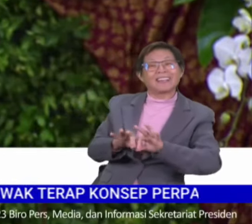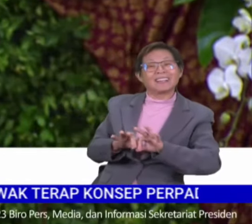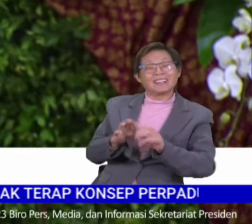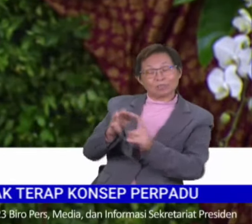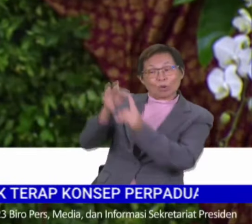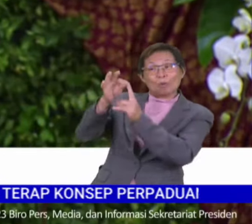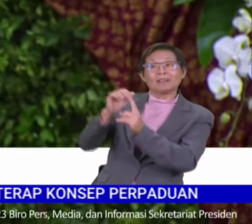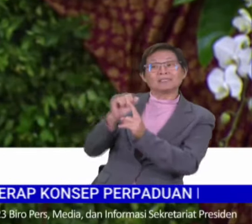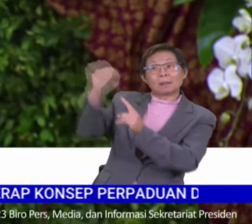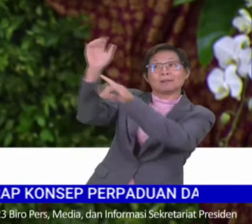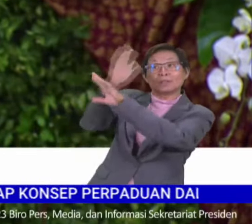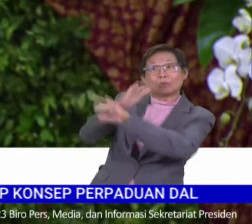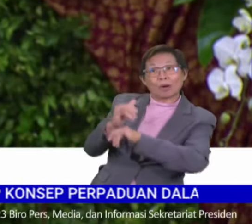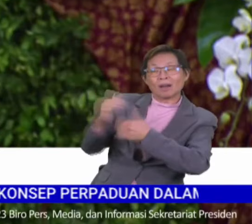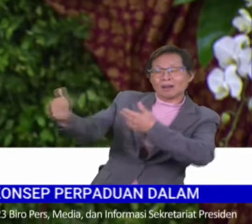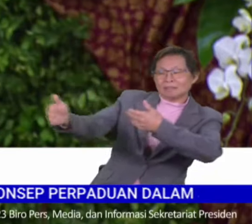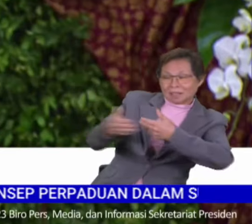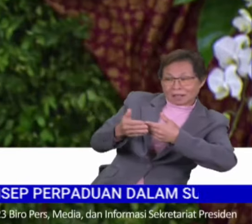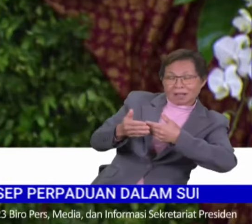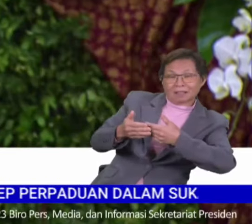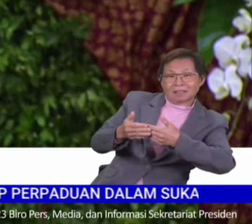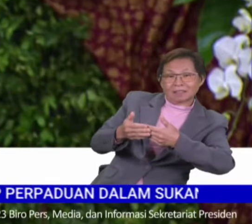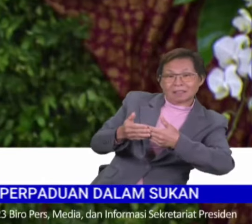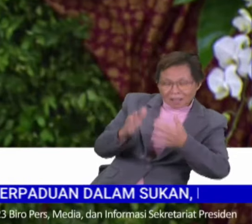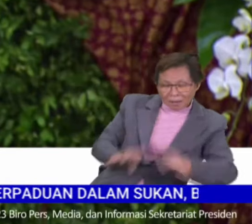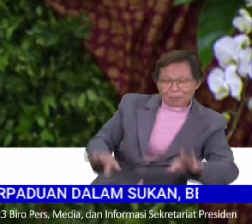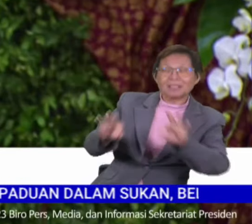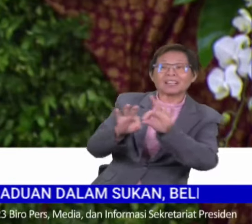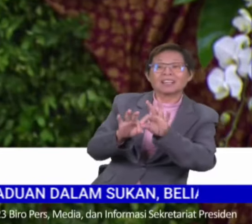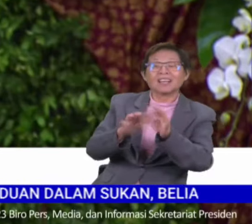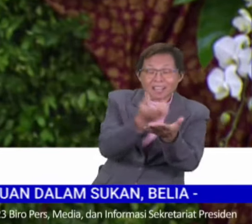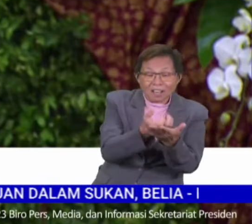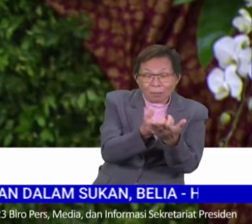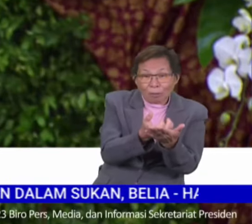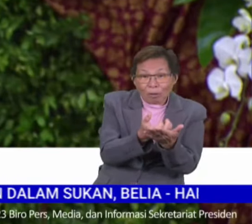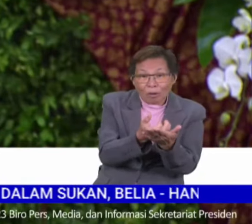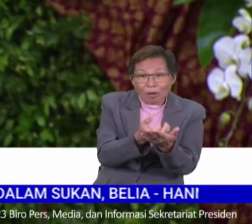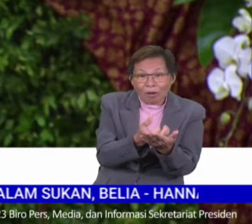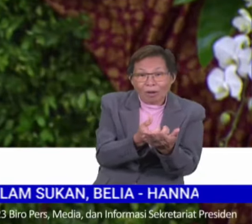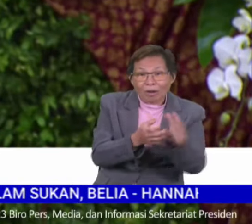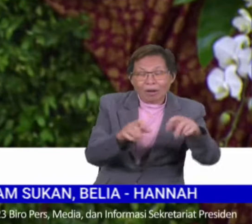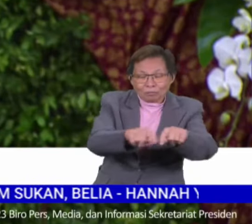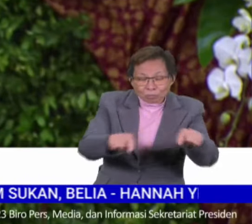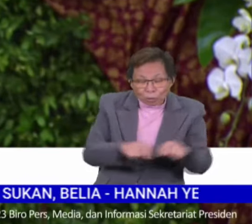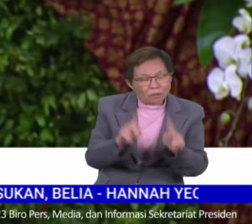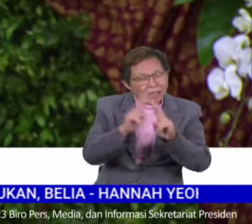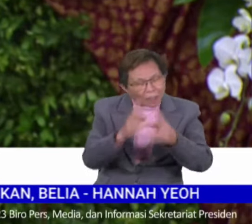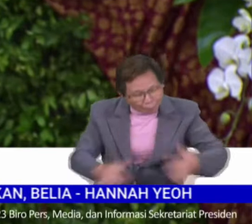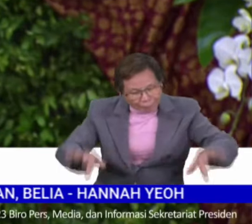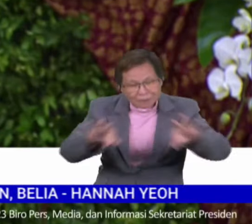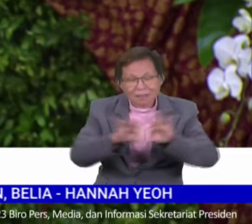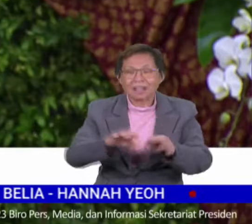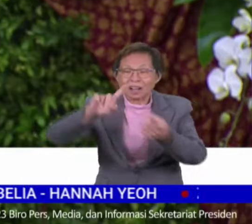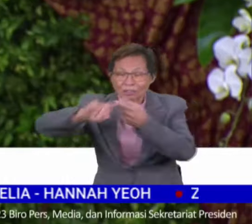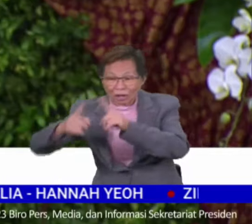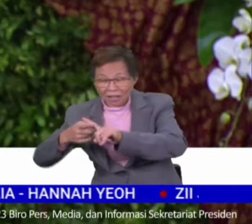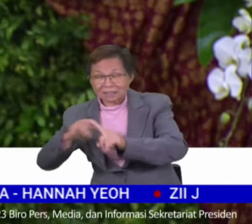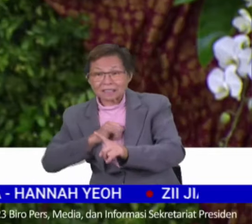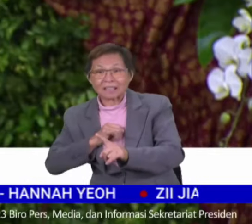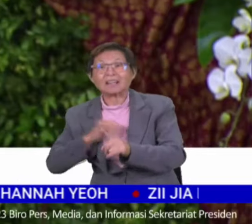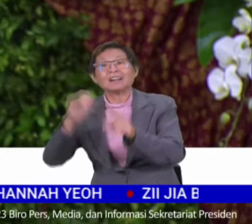Sabah dan Sarawak, ya, kedekatannya dan kepentingan ekonomi wilayah yang sangat bermakna. Rakan-rakan saya di Sarawak